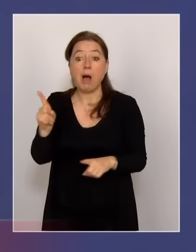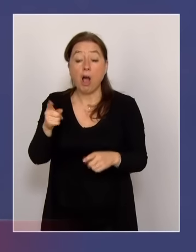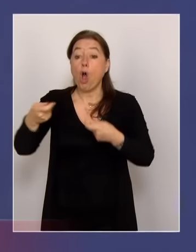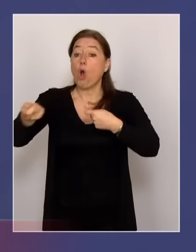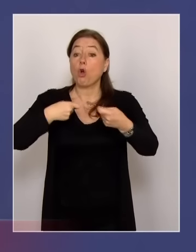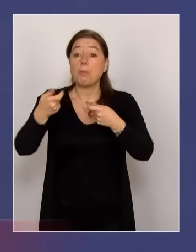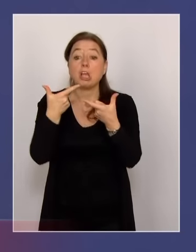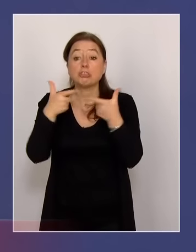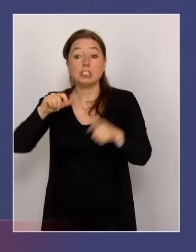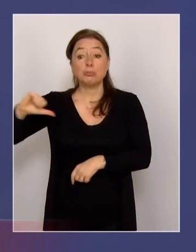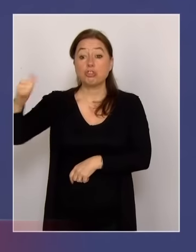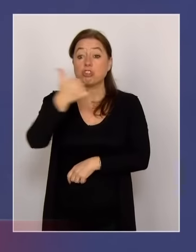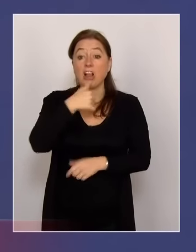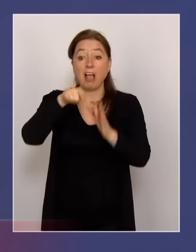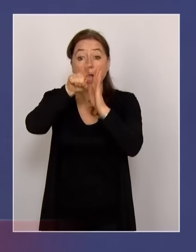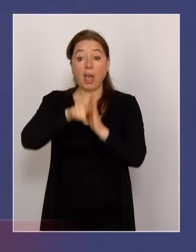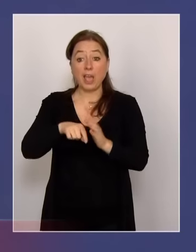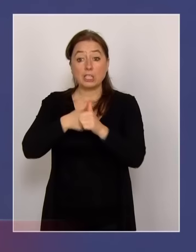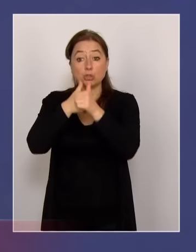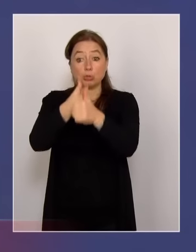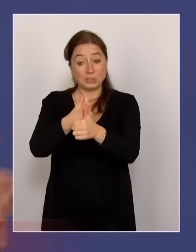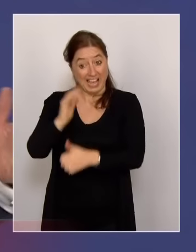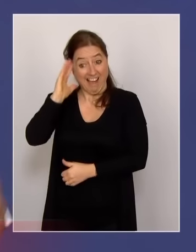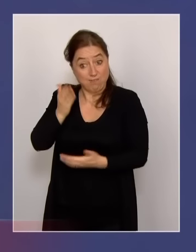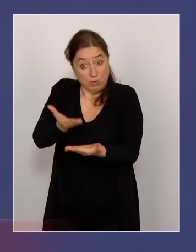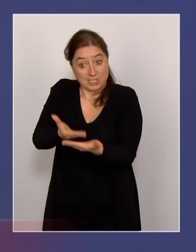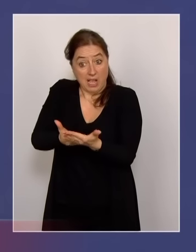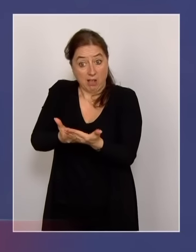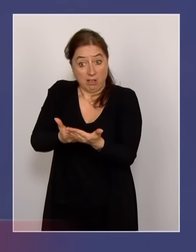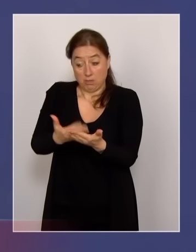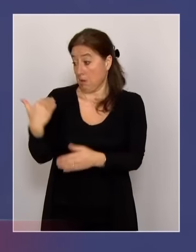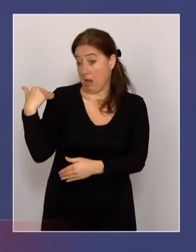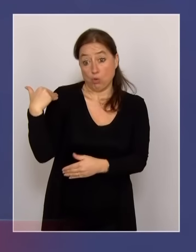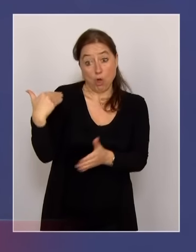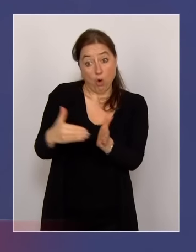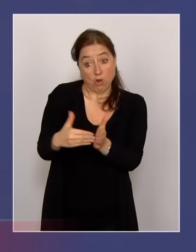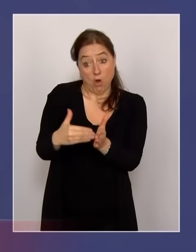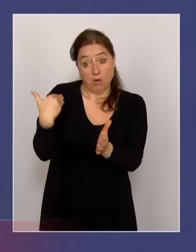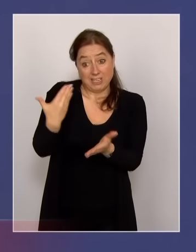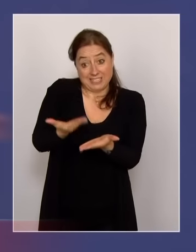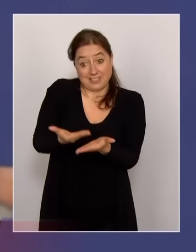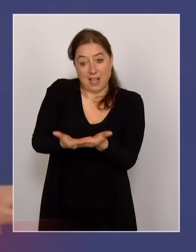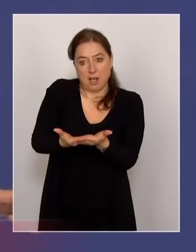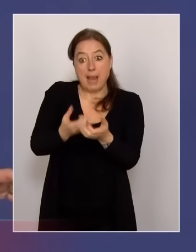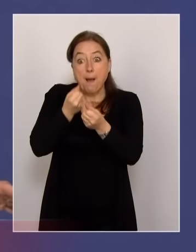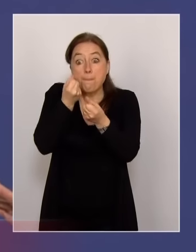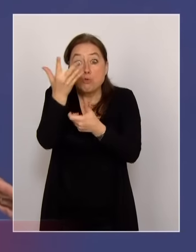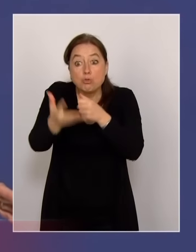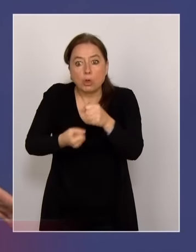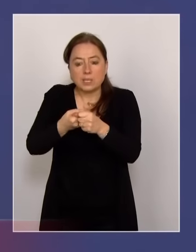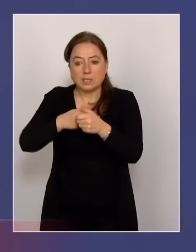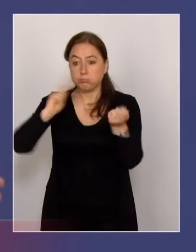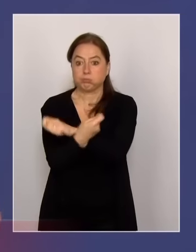respectait les règles. C'était ça le monde dans lequel on vivait jusqu'à récemment et en quelques années tout a changé,